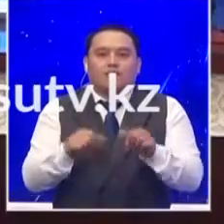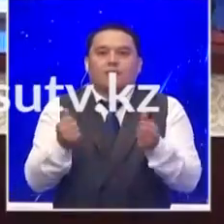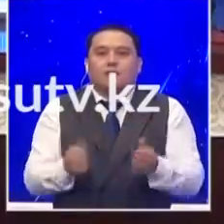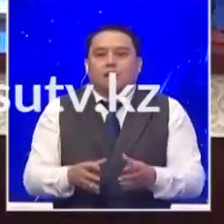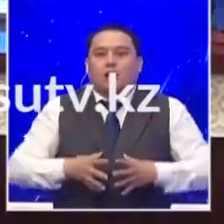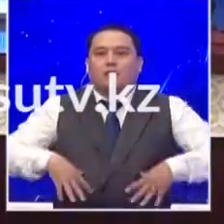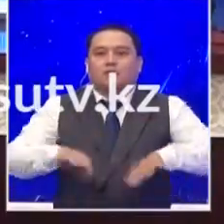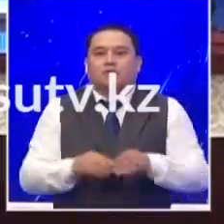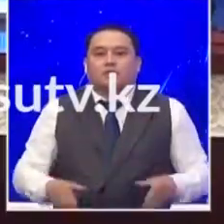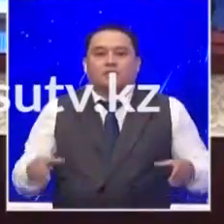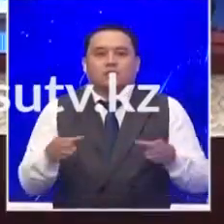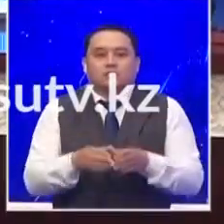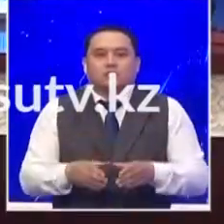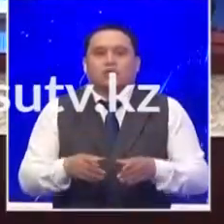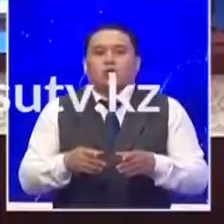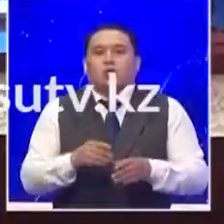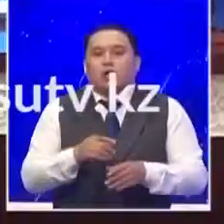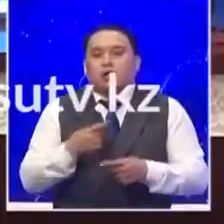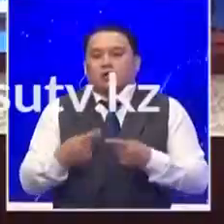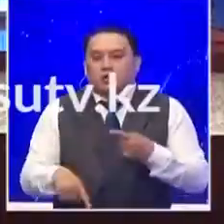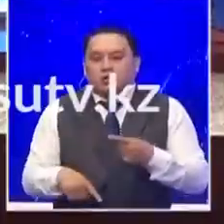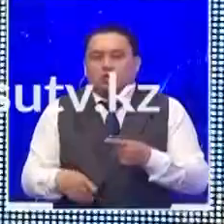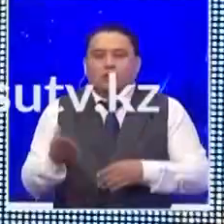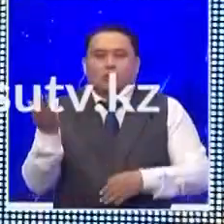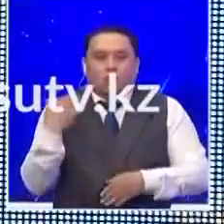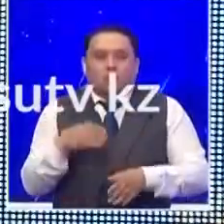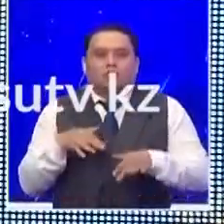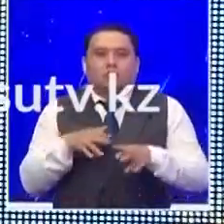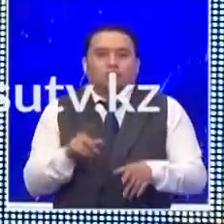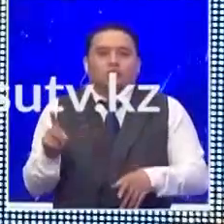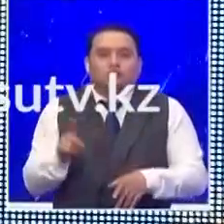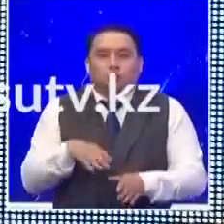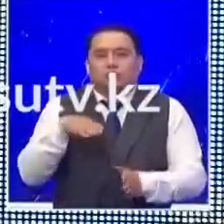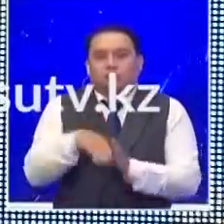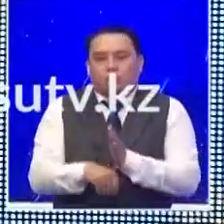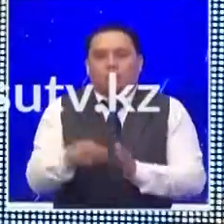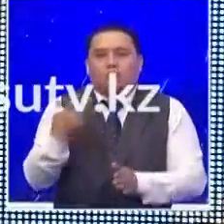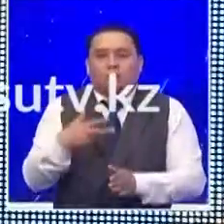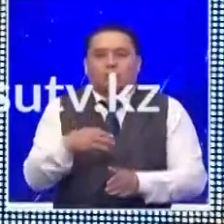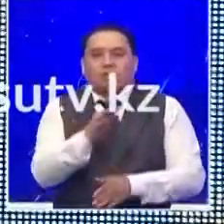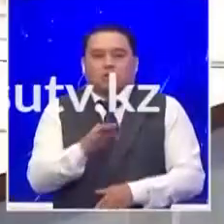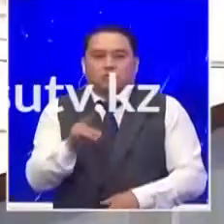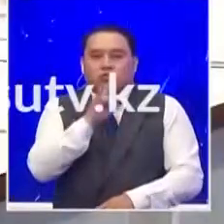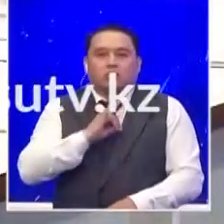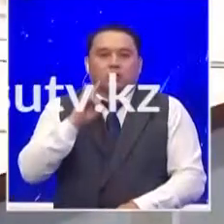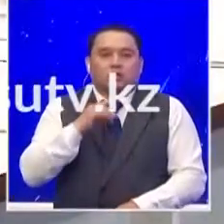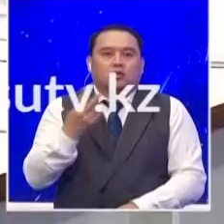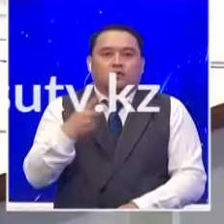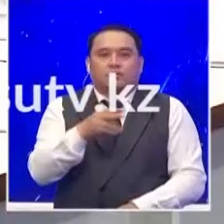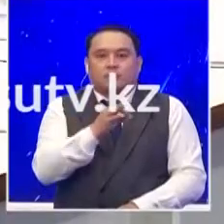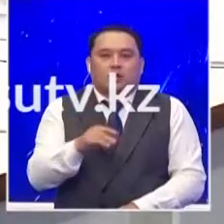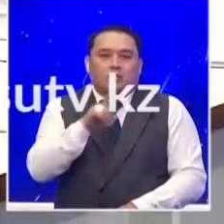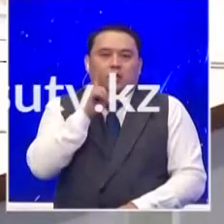Нынешнее формирование общественного совета значительно отличается от предыдущих. Дело в том, что в составы входят 30% женщин и